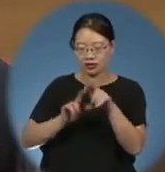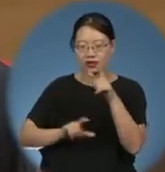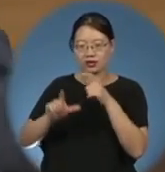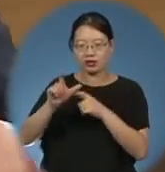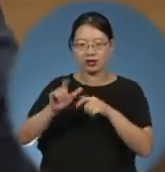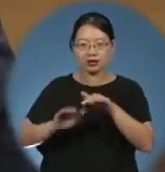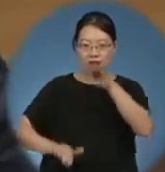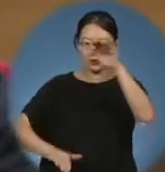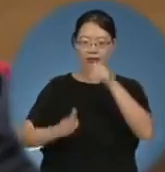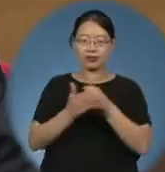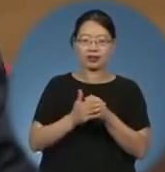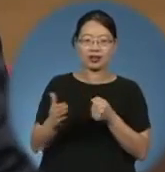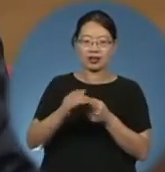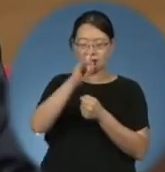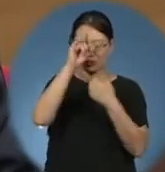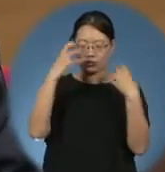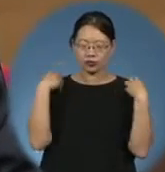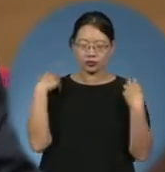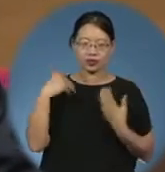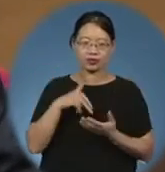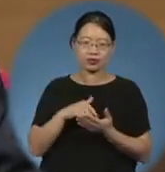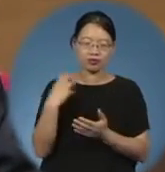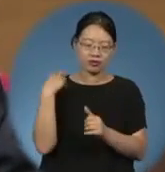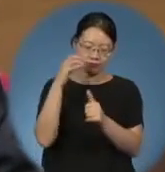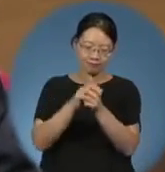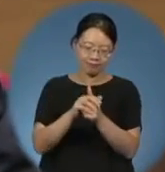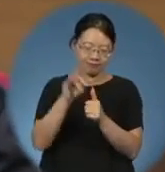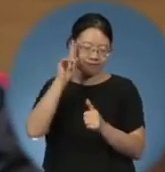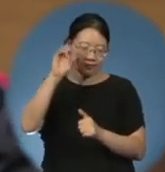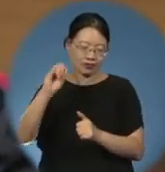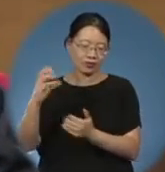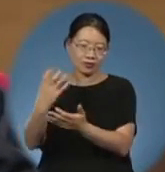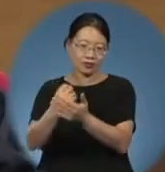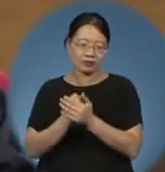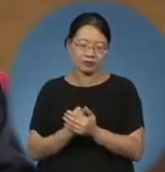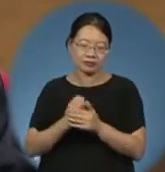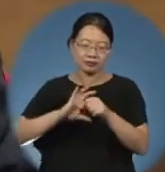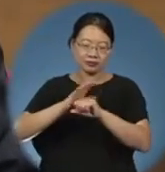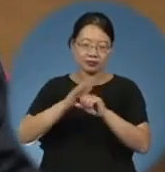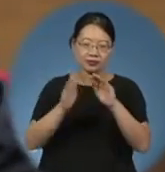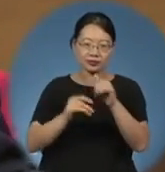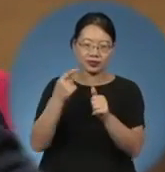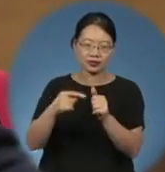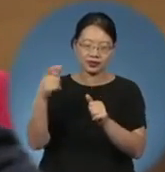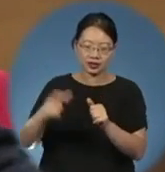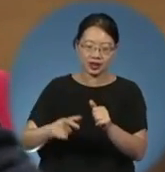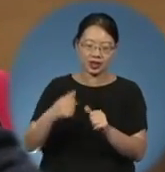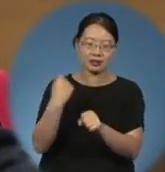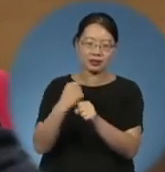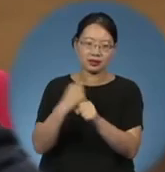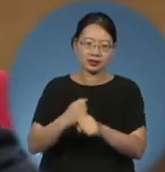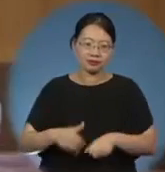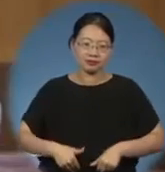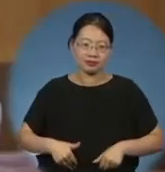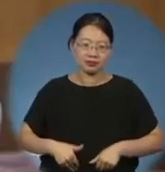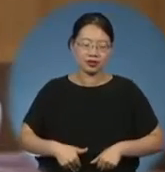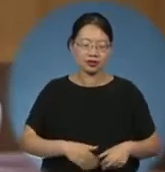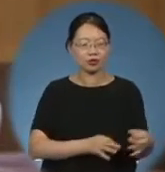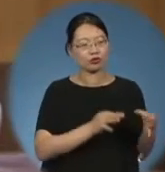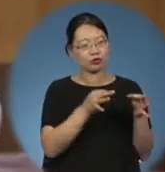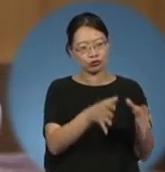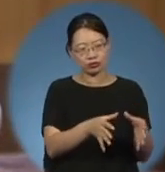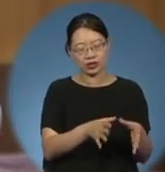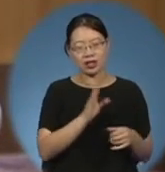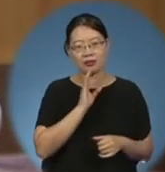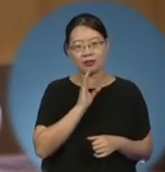어 준다 그래서 정부가 책임을 가지고 이 글로벌 공교육을 강화시켜 나가야 된다 이런 것은 그야말로 투자